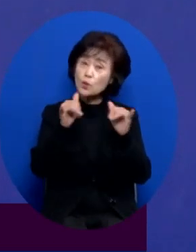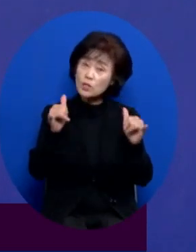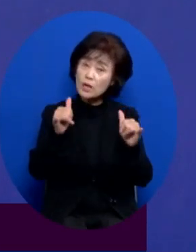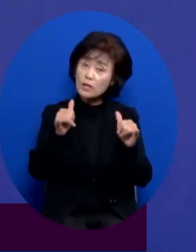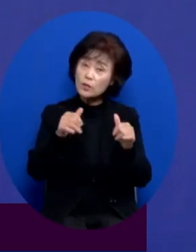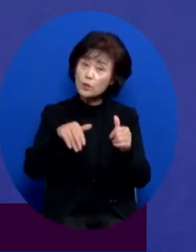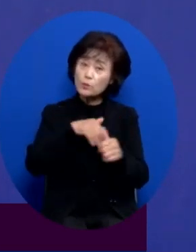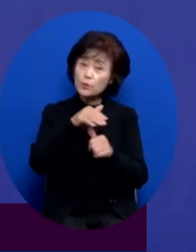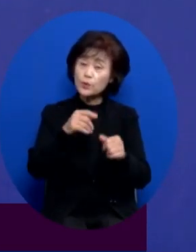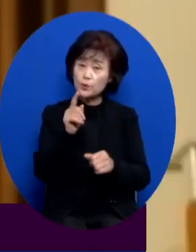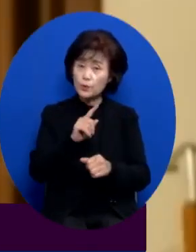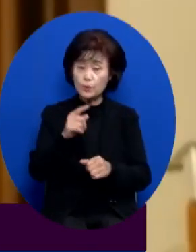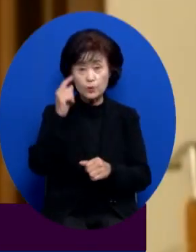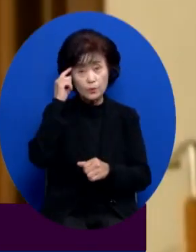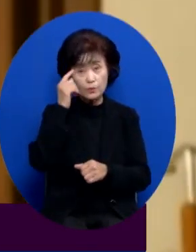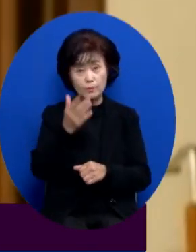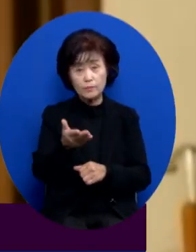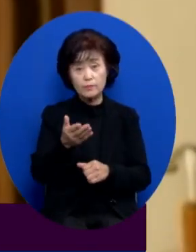어떻습니까?